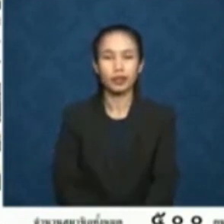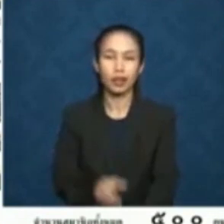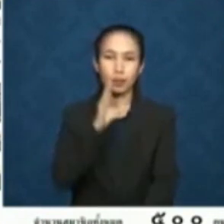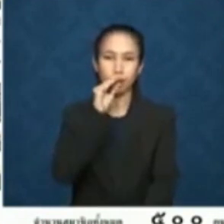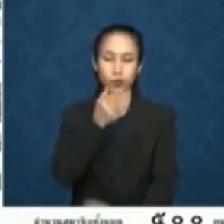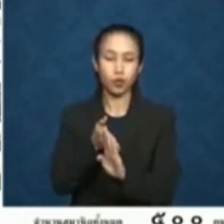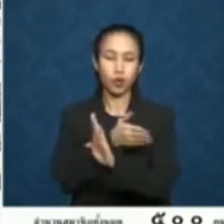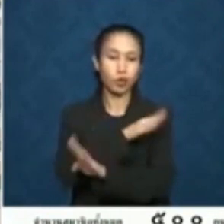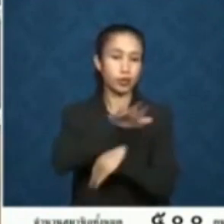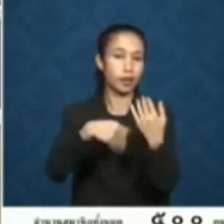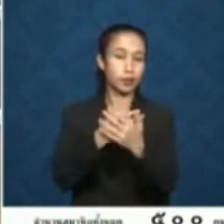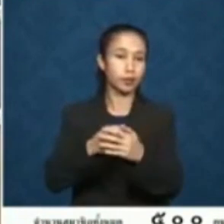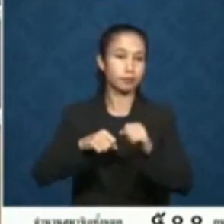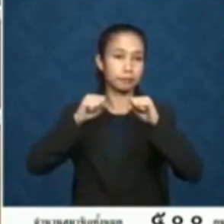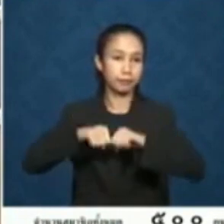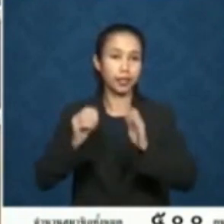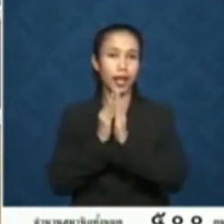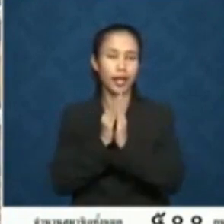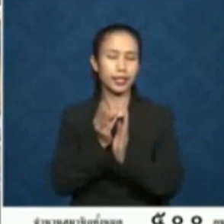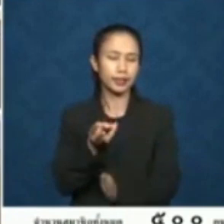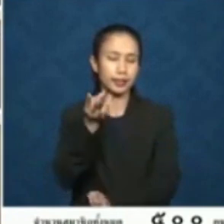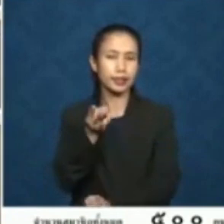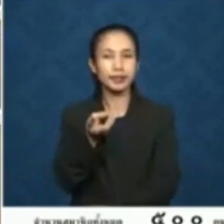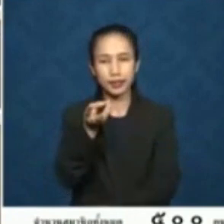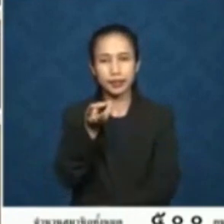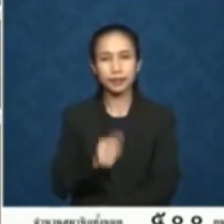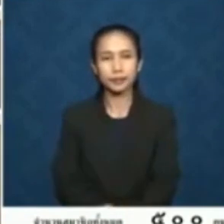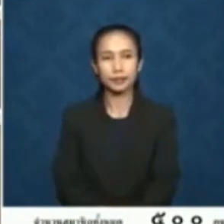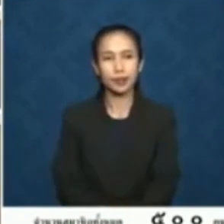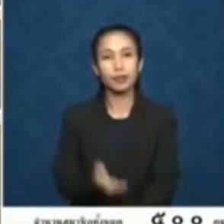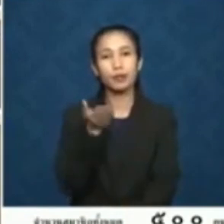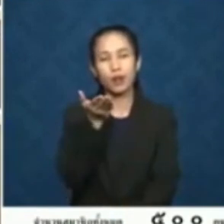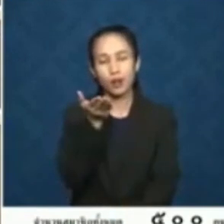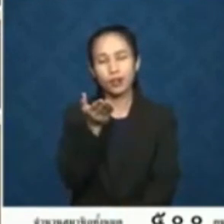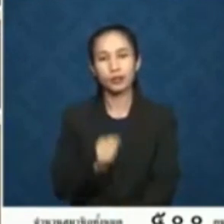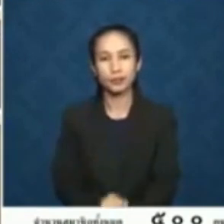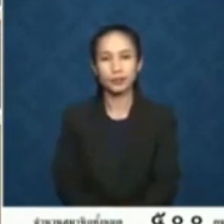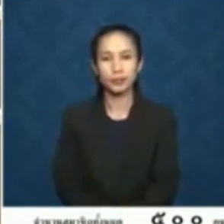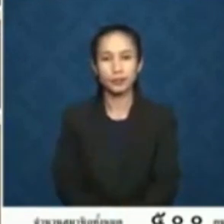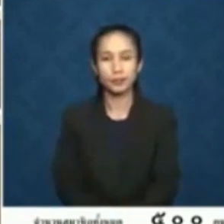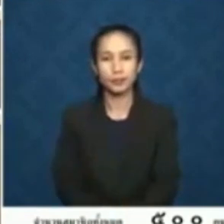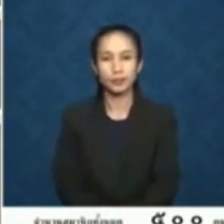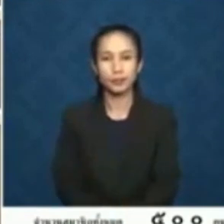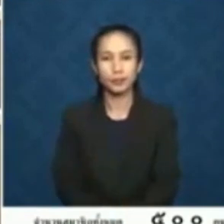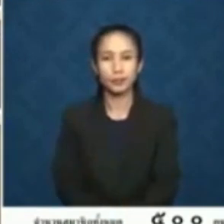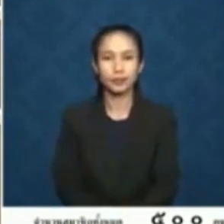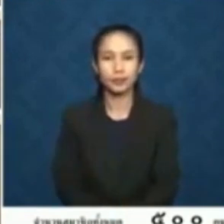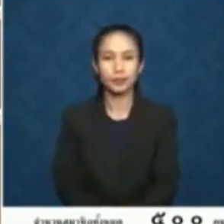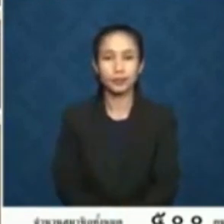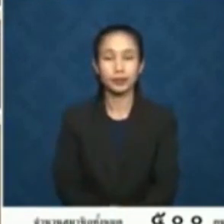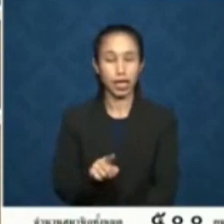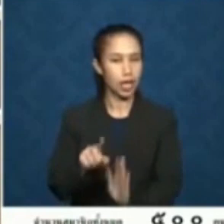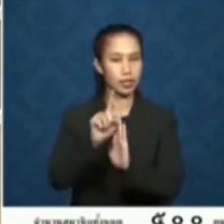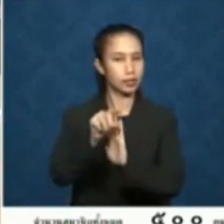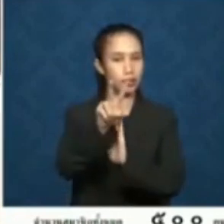เองในการที่จะพูดเรื่องนี้ก่อนที่ทุกท่านจะได้ลงมติกันต้องขอความกรุณาท่านประธ